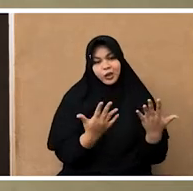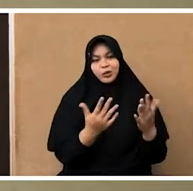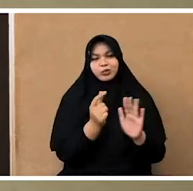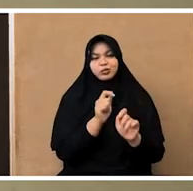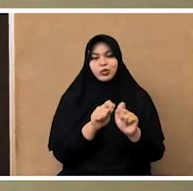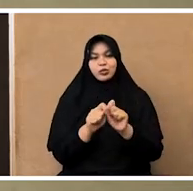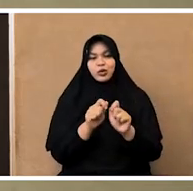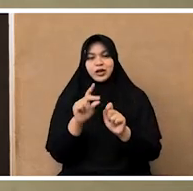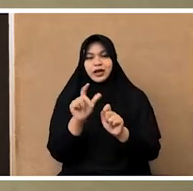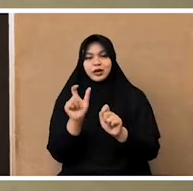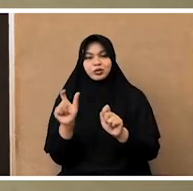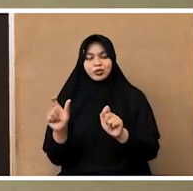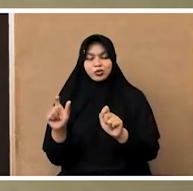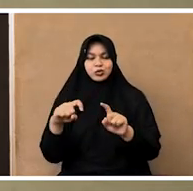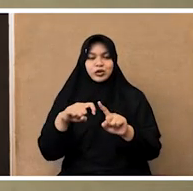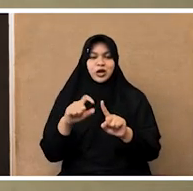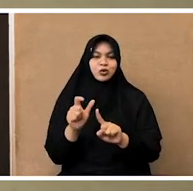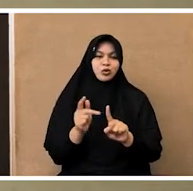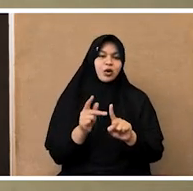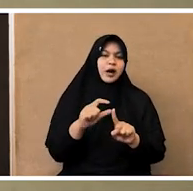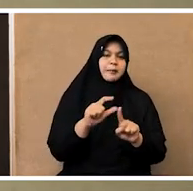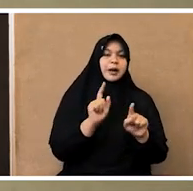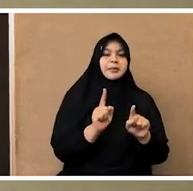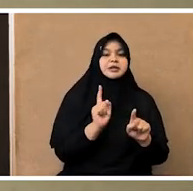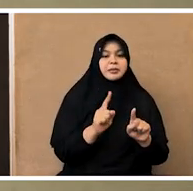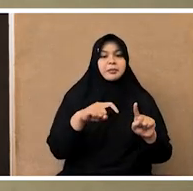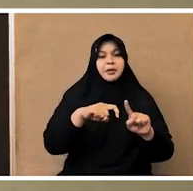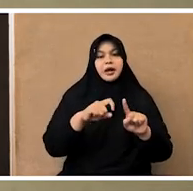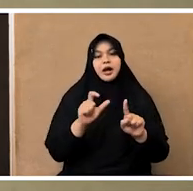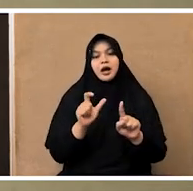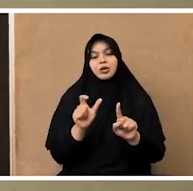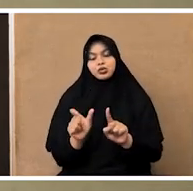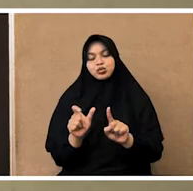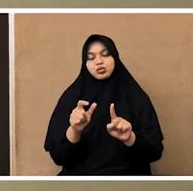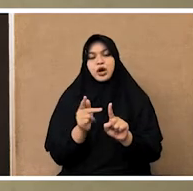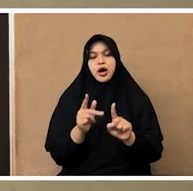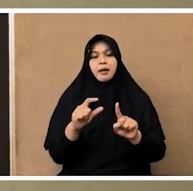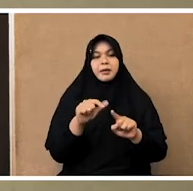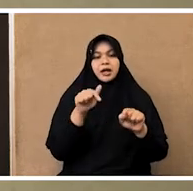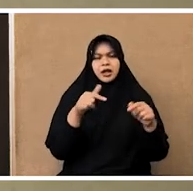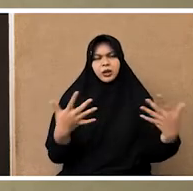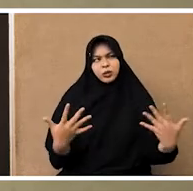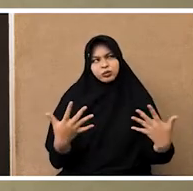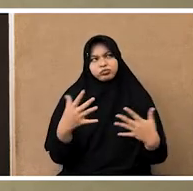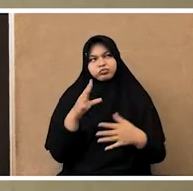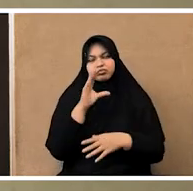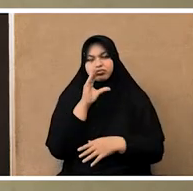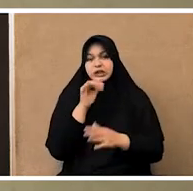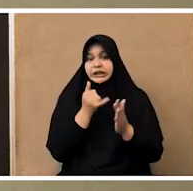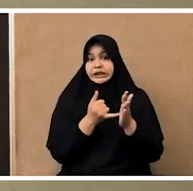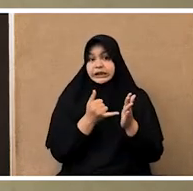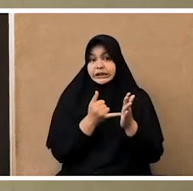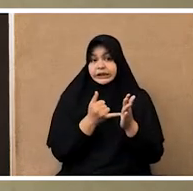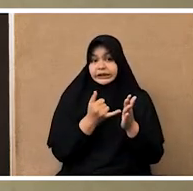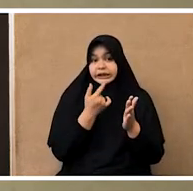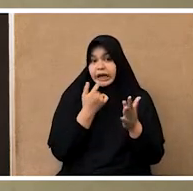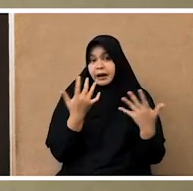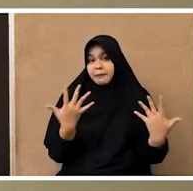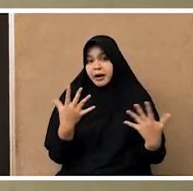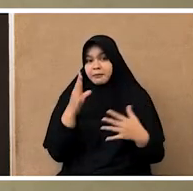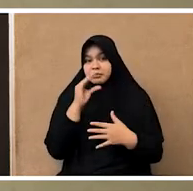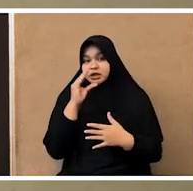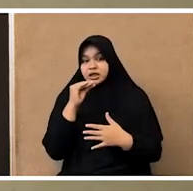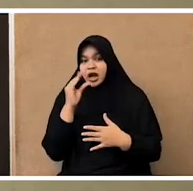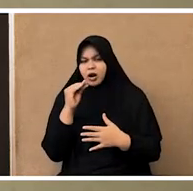KUHP Kenapa demikian karena KUHP itu berbicara atau mengatur berbagai banyak